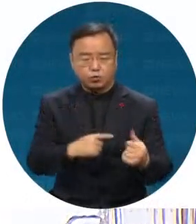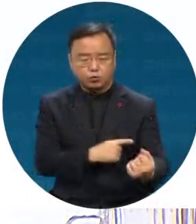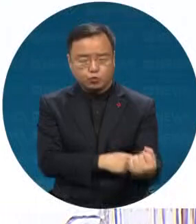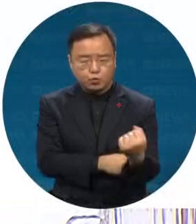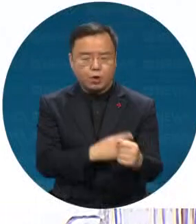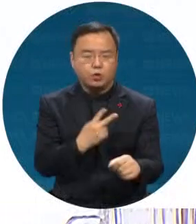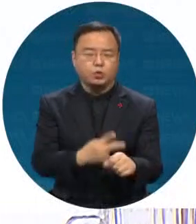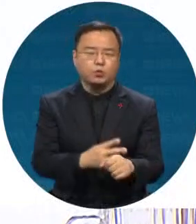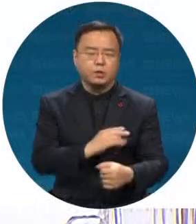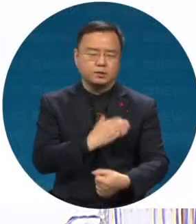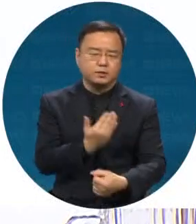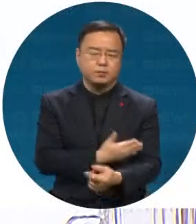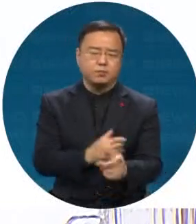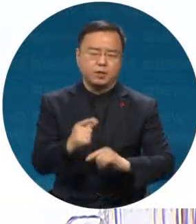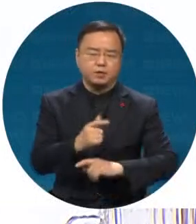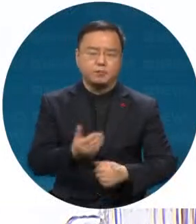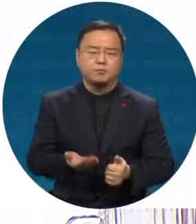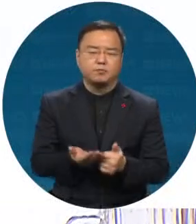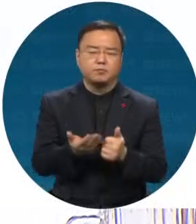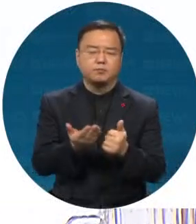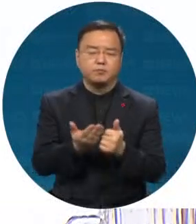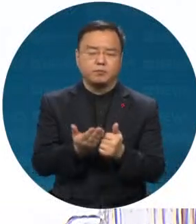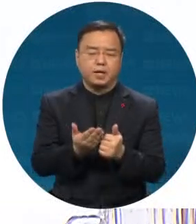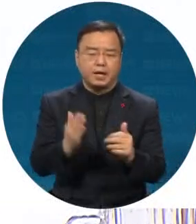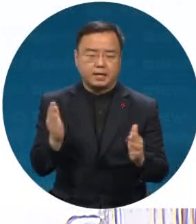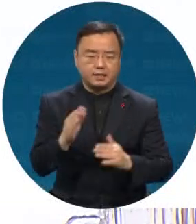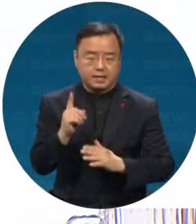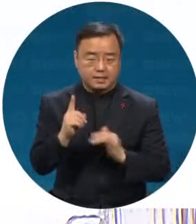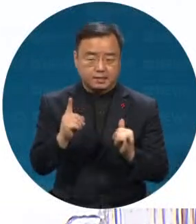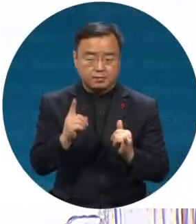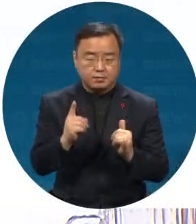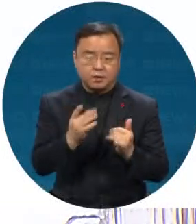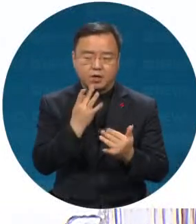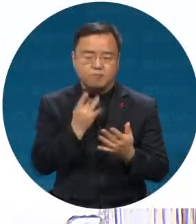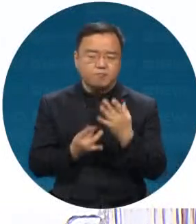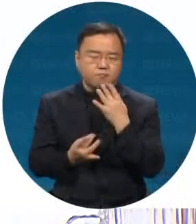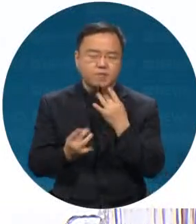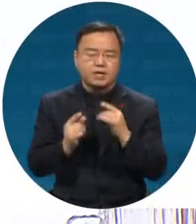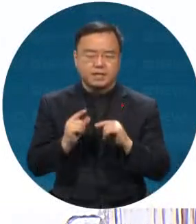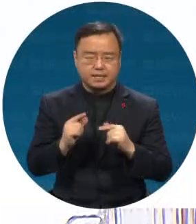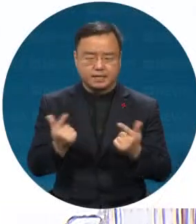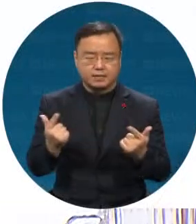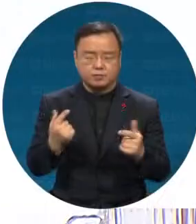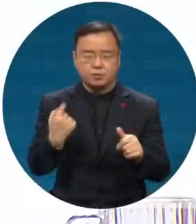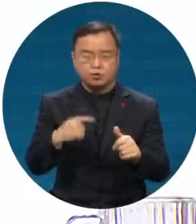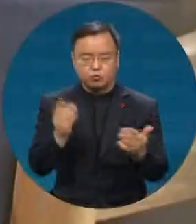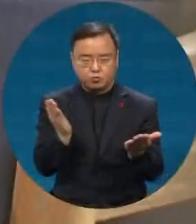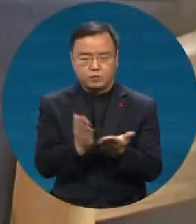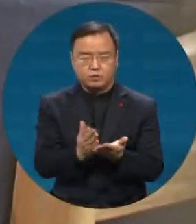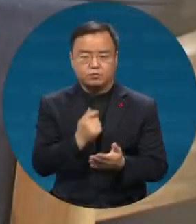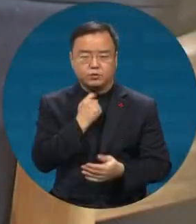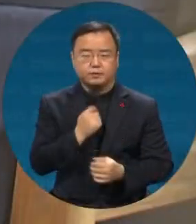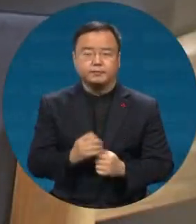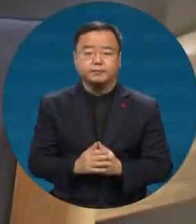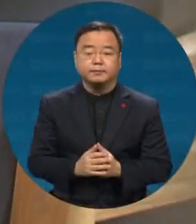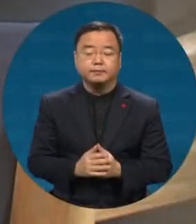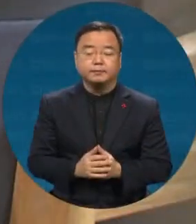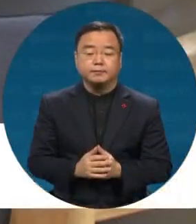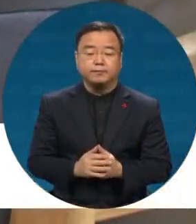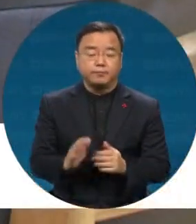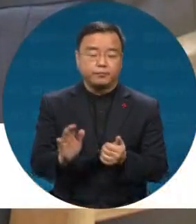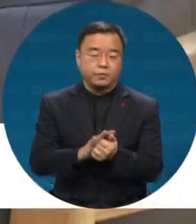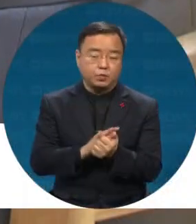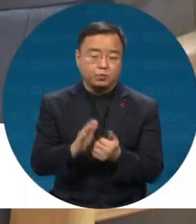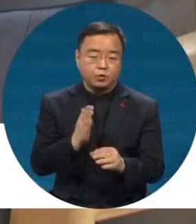교사 역량을 강화하여 한 명도 놓치지 않는 개별 맞춤형 교육을 추진하겠습니다 돌봄